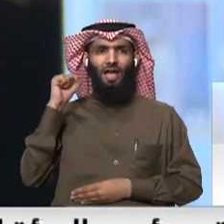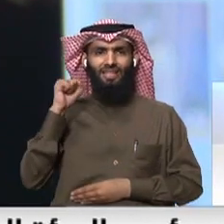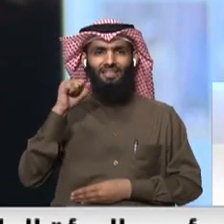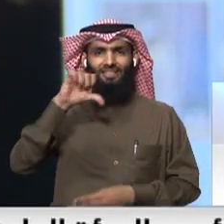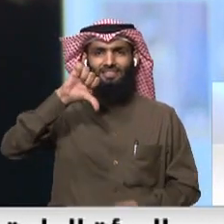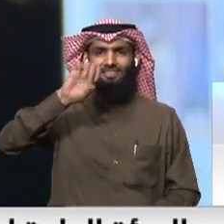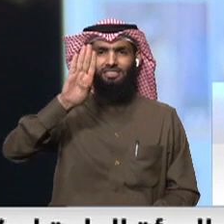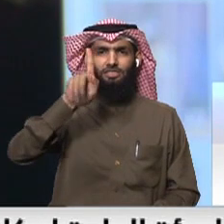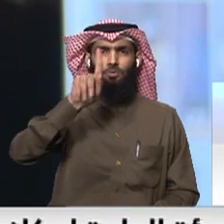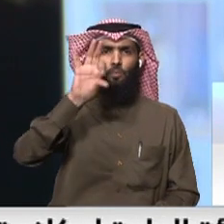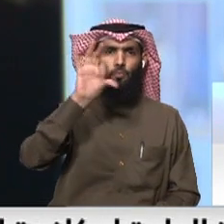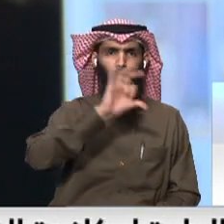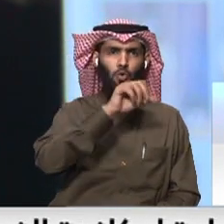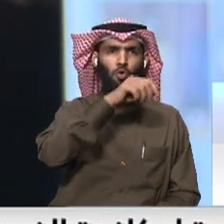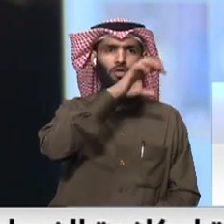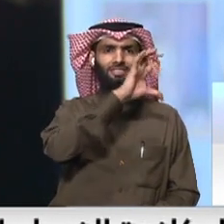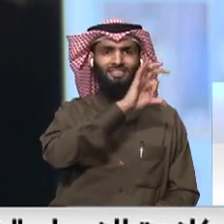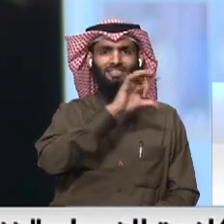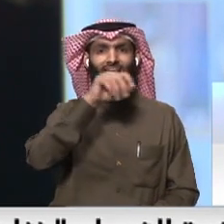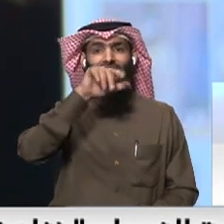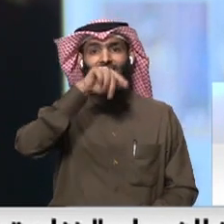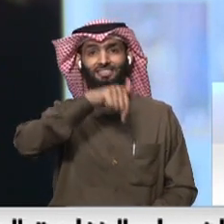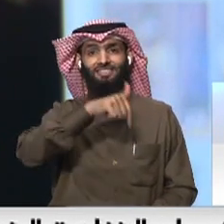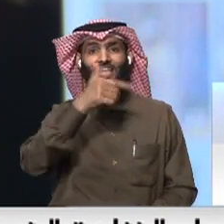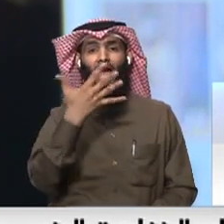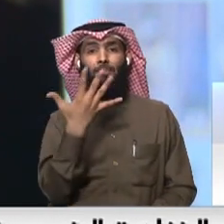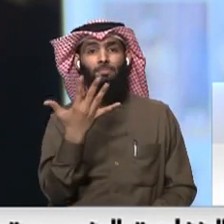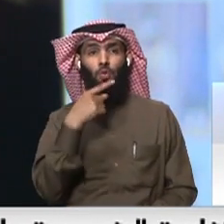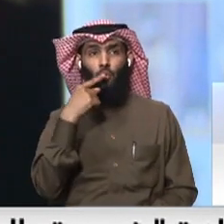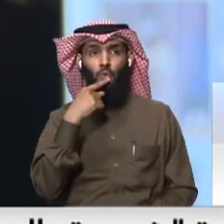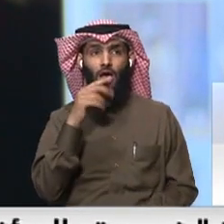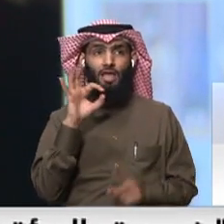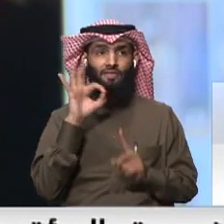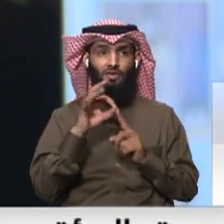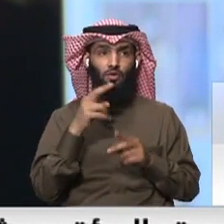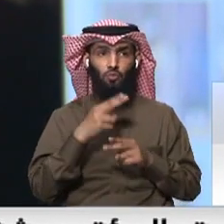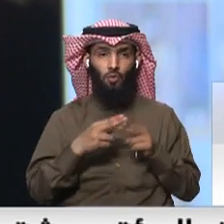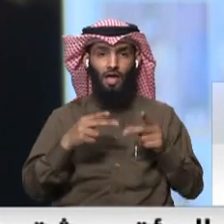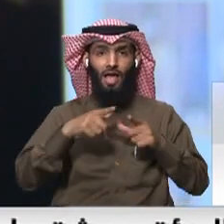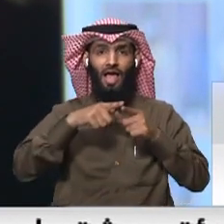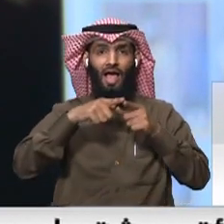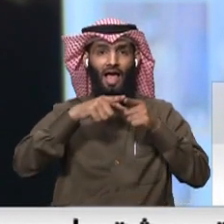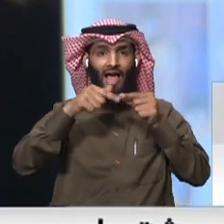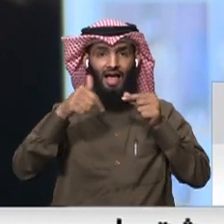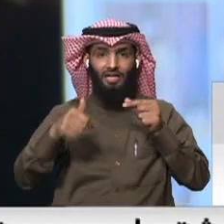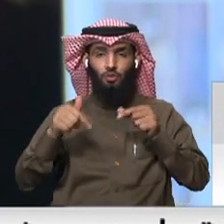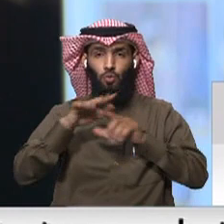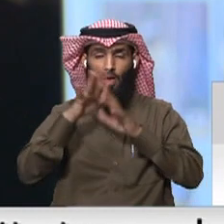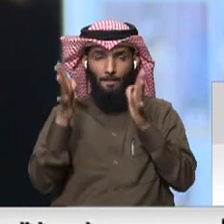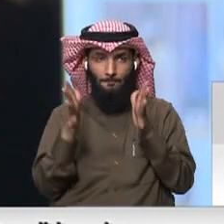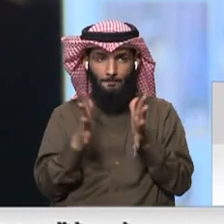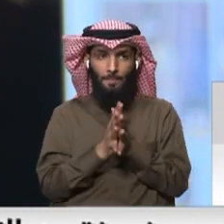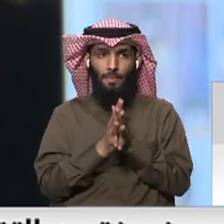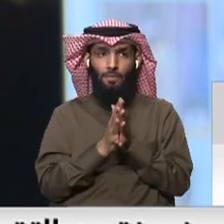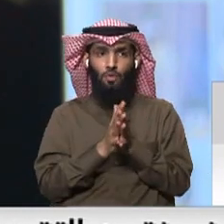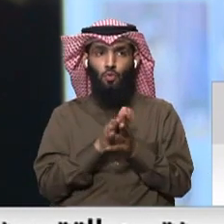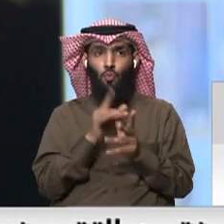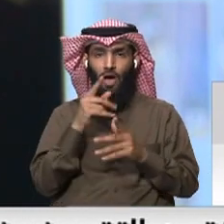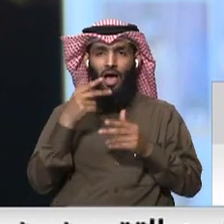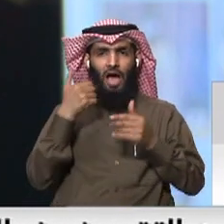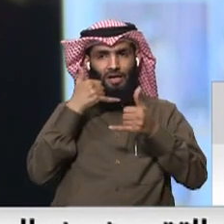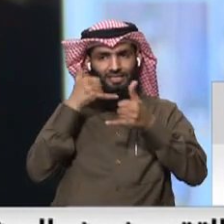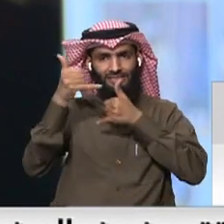والبحري 2. من أهم أهداف هذا المعرض التأكيد على وحدة وأصالة التراث الخليجي، بالإضافة إلى فتح قنوات للتواصل وتبادل